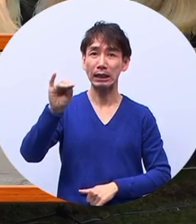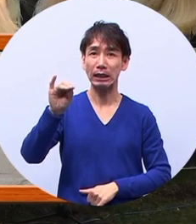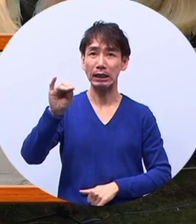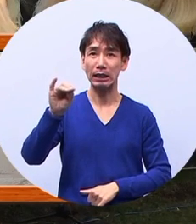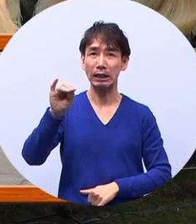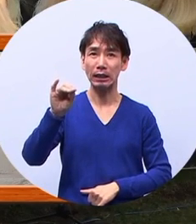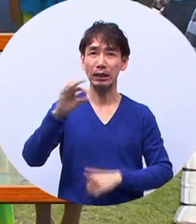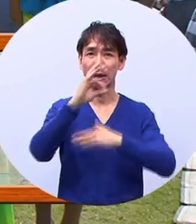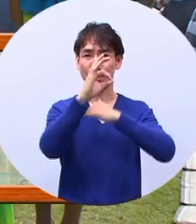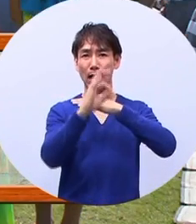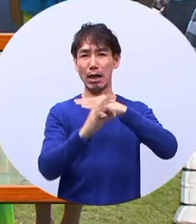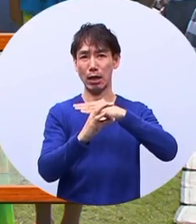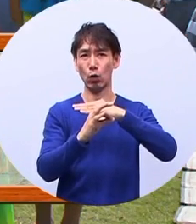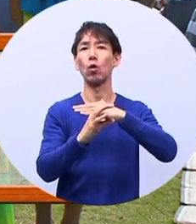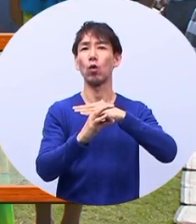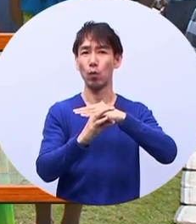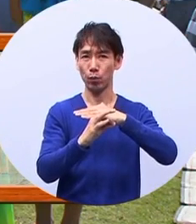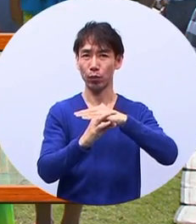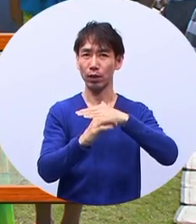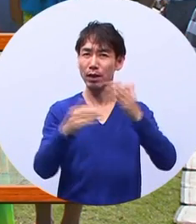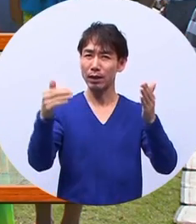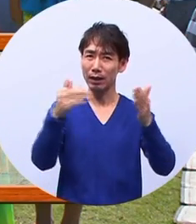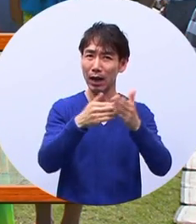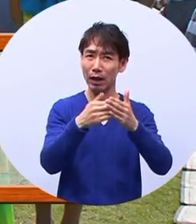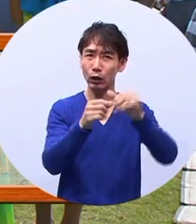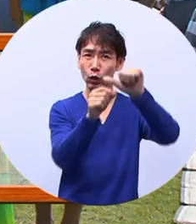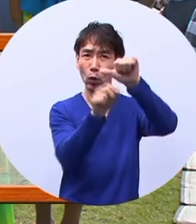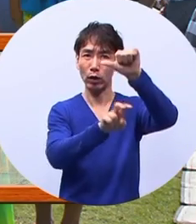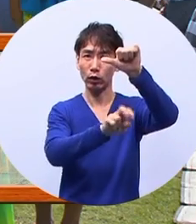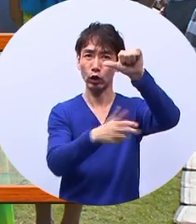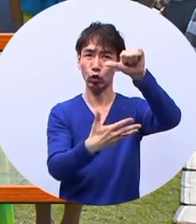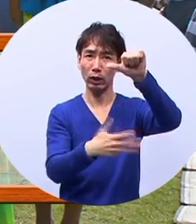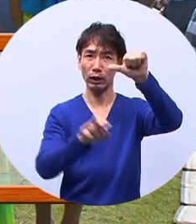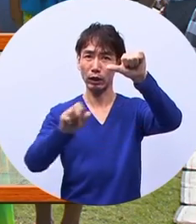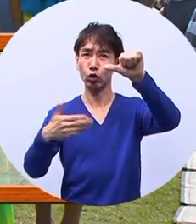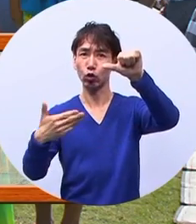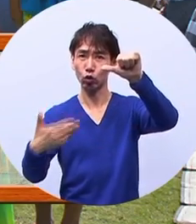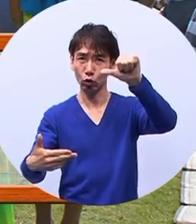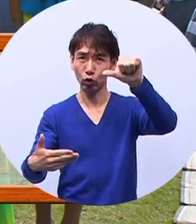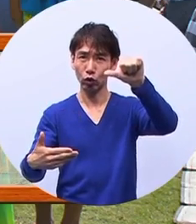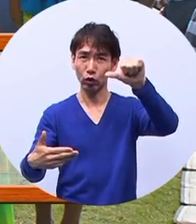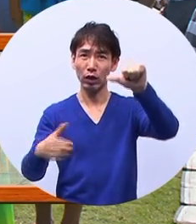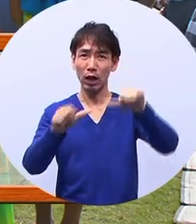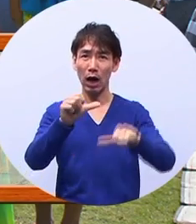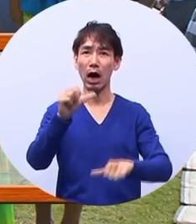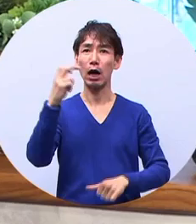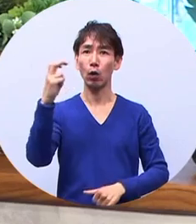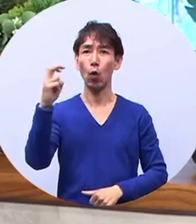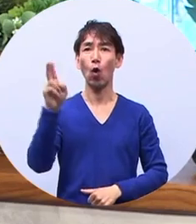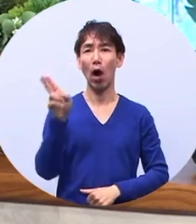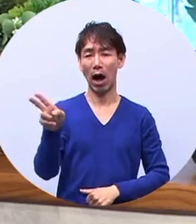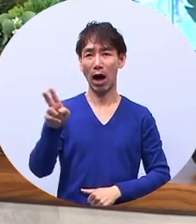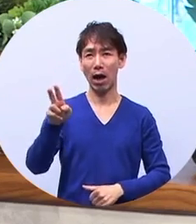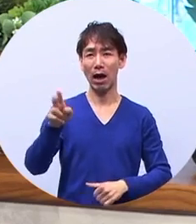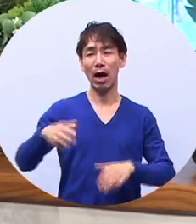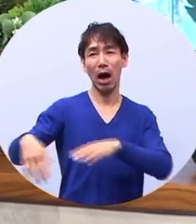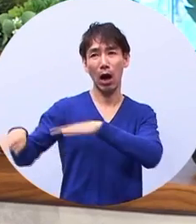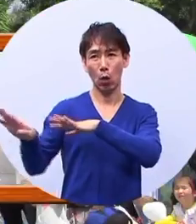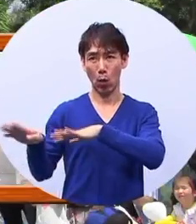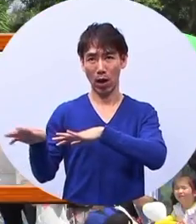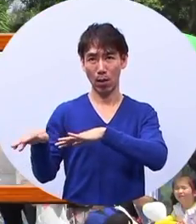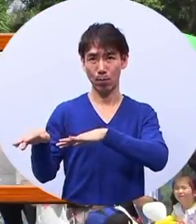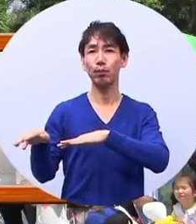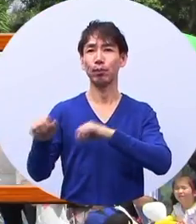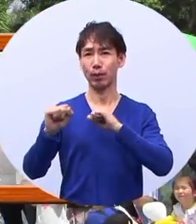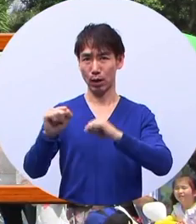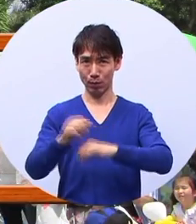最終は28、29、こちらハワイアンダンスの、アロハサンセットになります。さらに月が変わるとですね、6